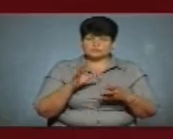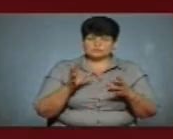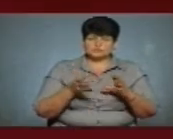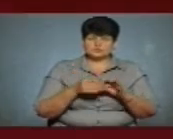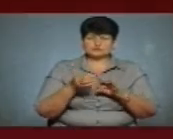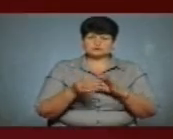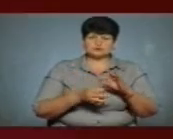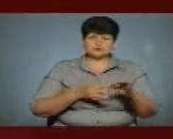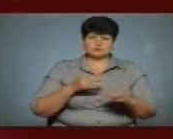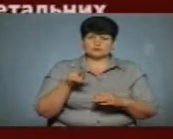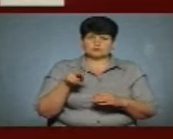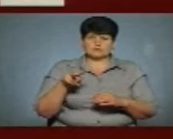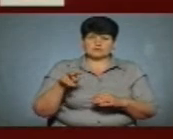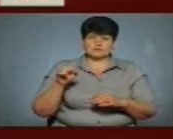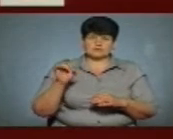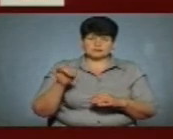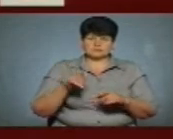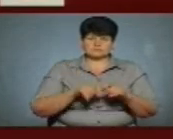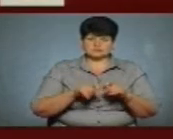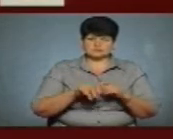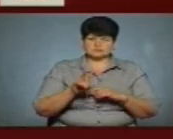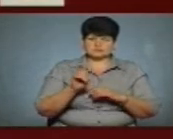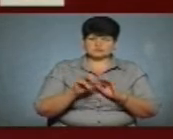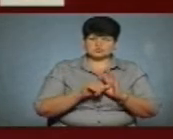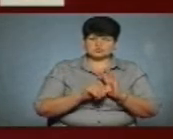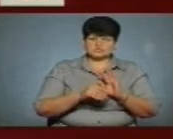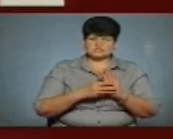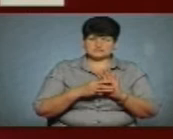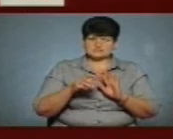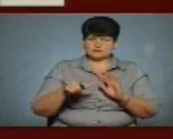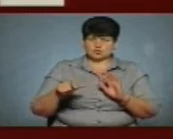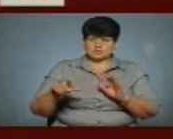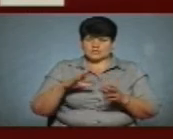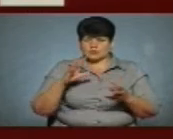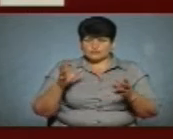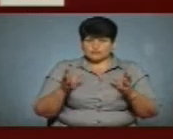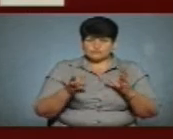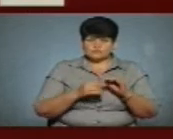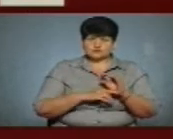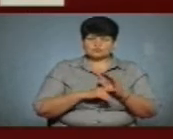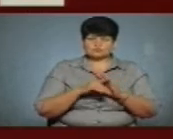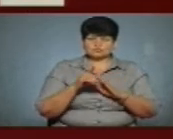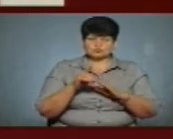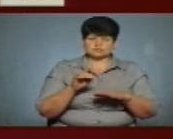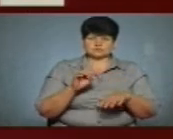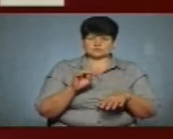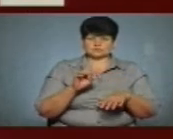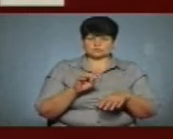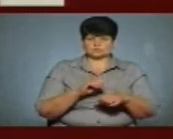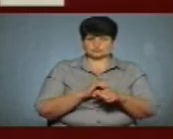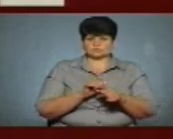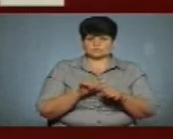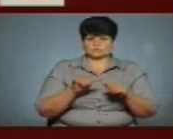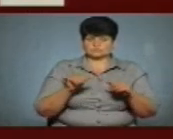методом полімеразної ланцюгової реакції протестували 268 людей. Всього з початку пандемії цим методом в області